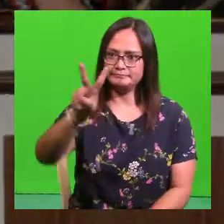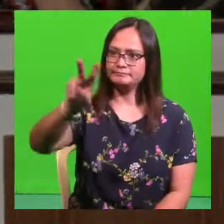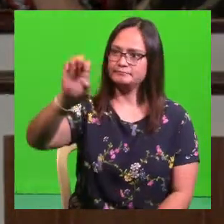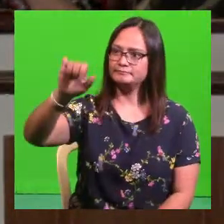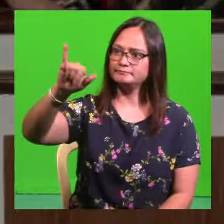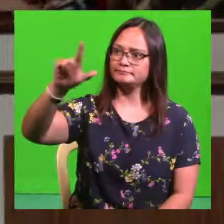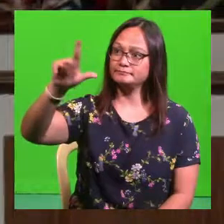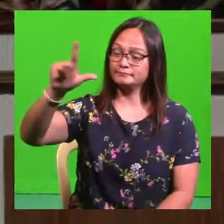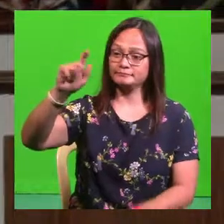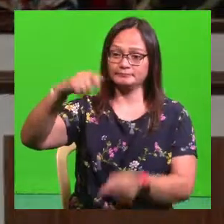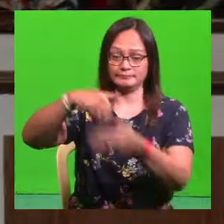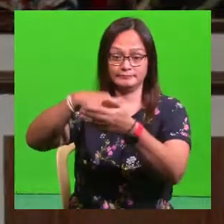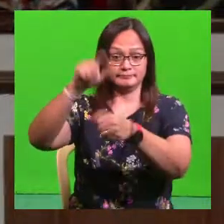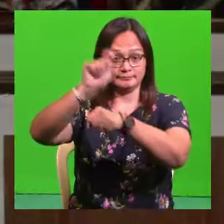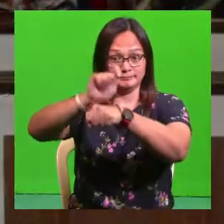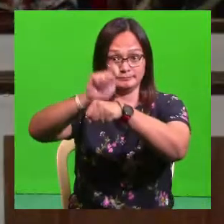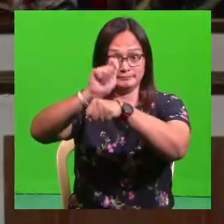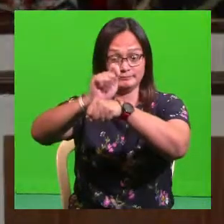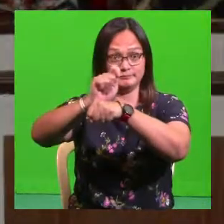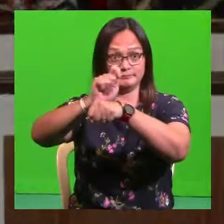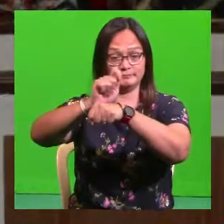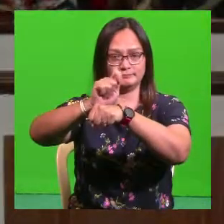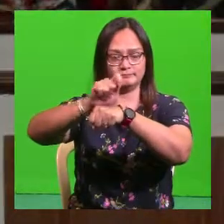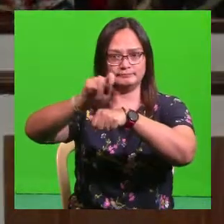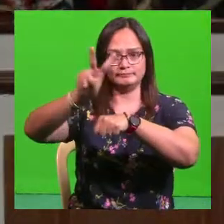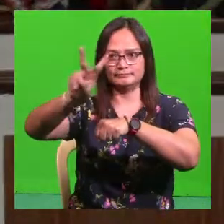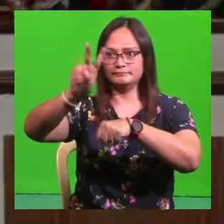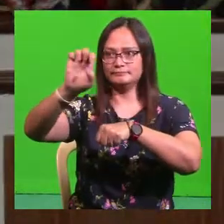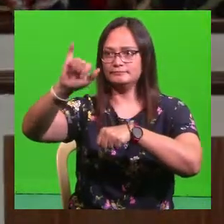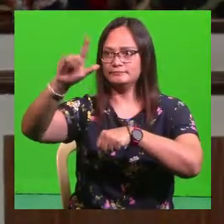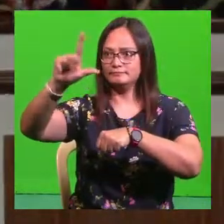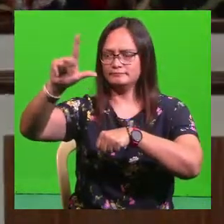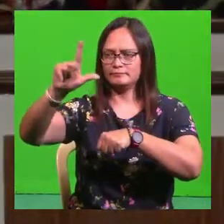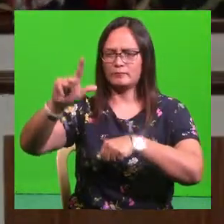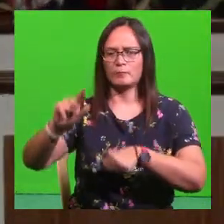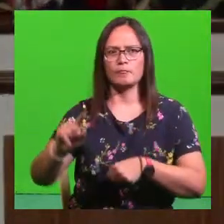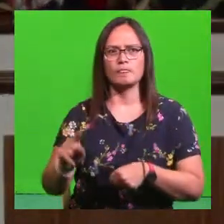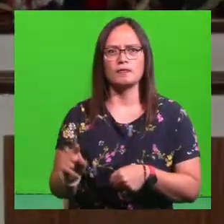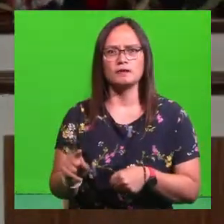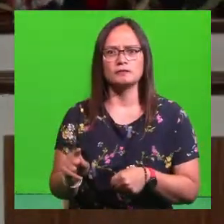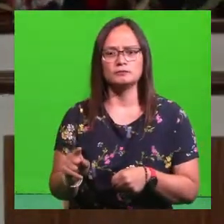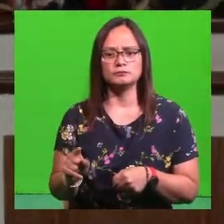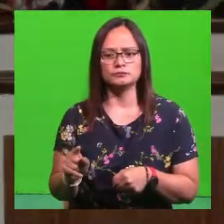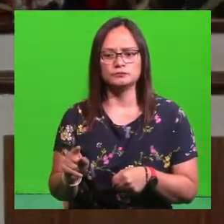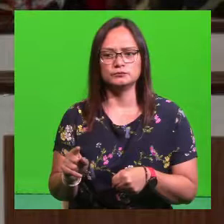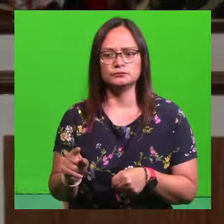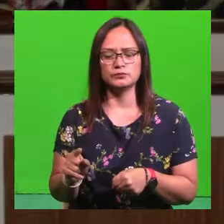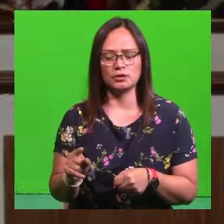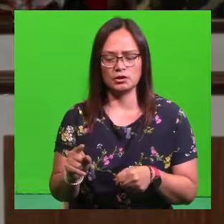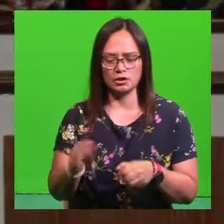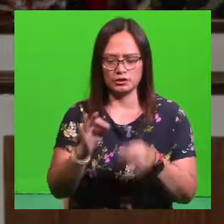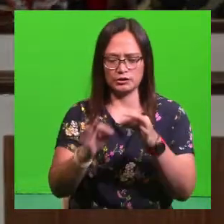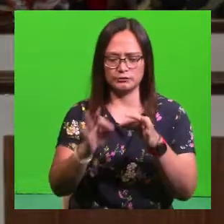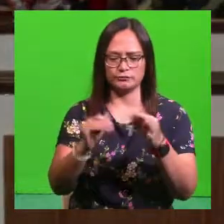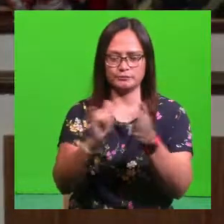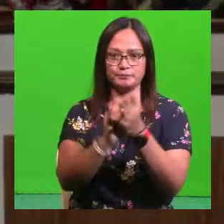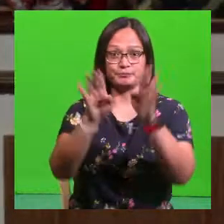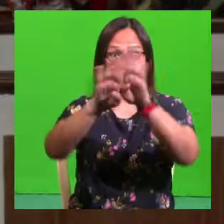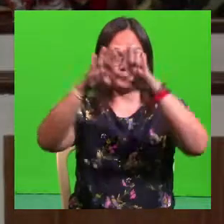Ano ang unang makikita? The only furniture sa loob po ng Holy of Holies is the Ark of the Covenant.